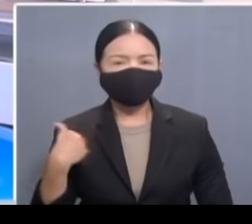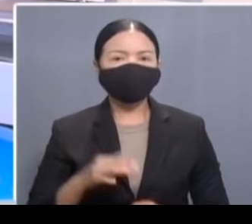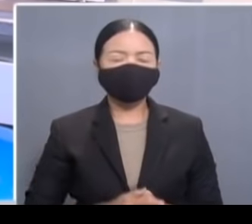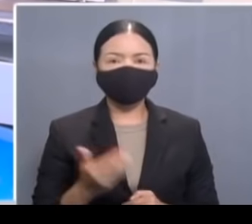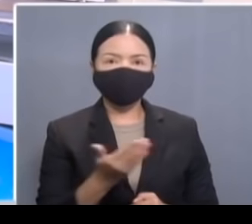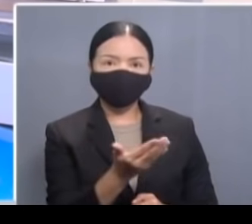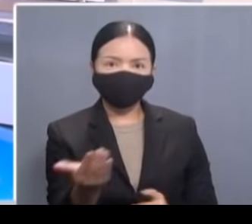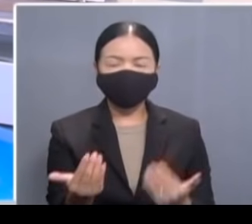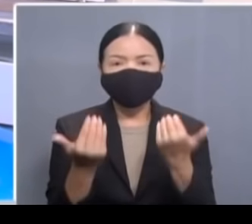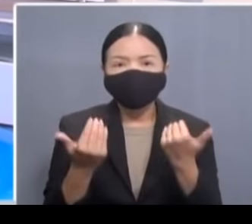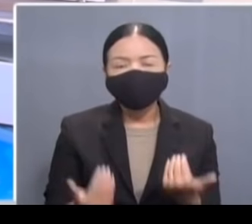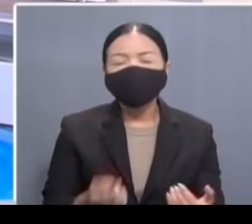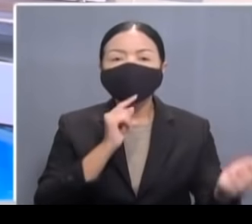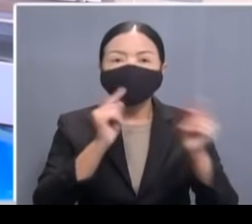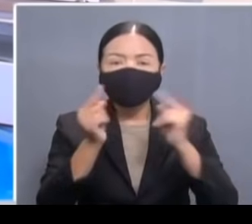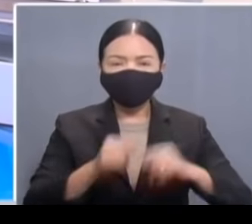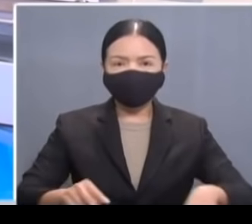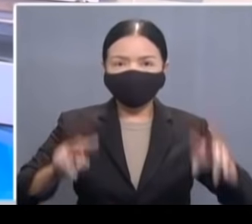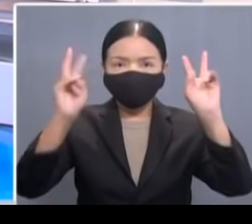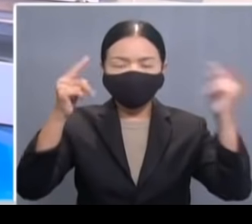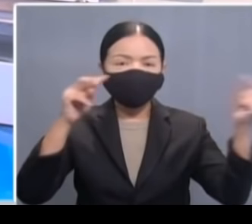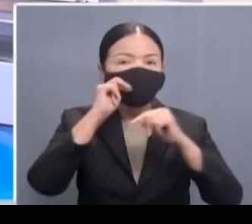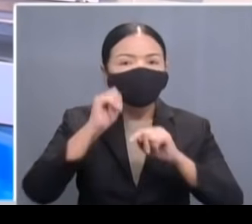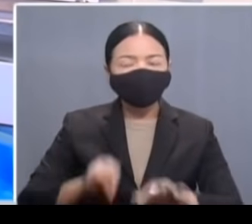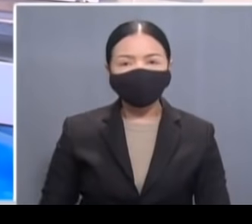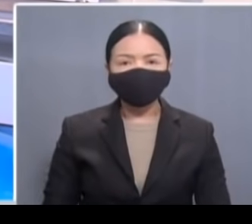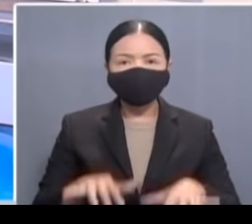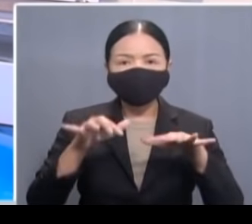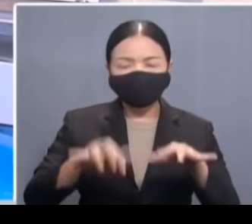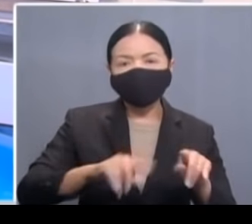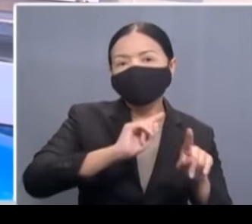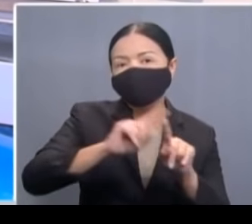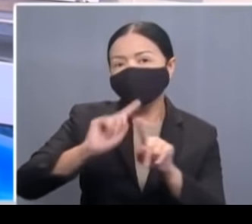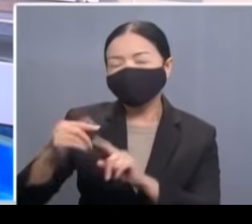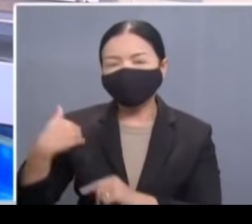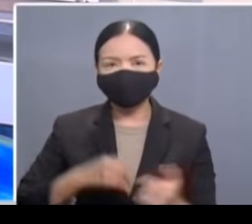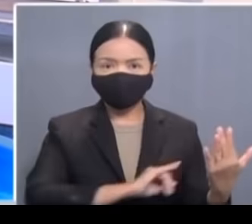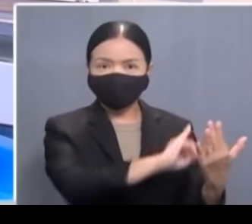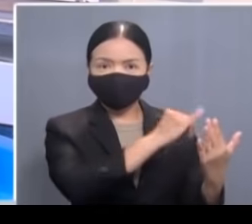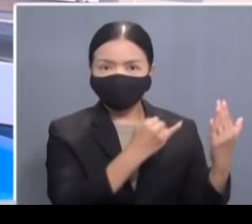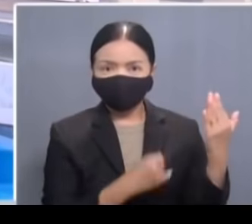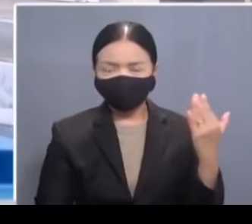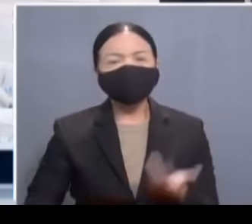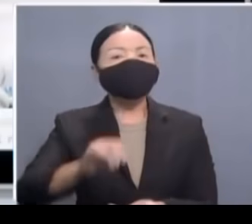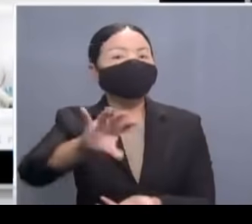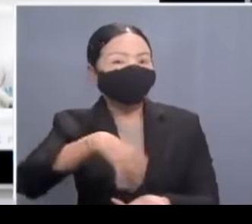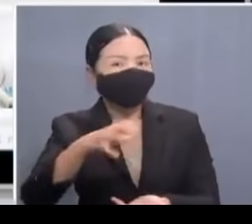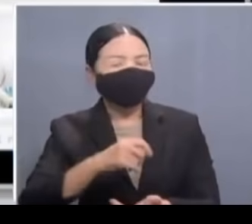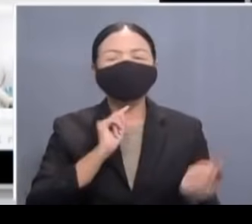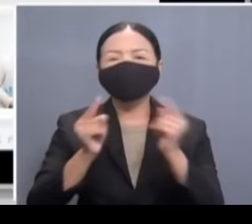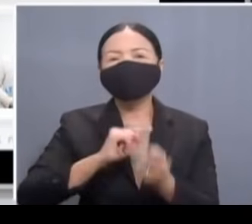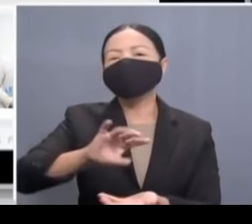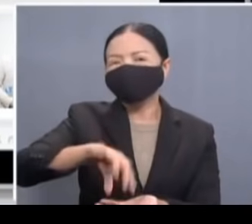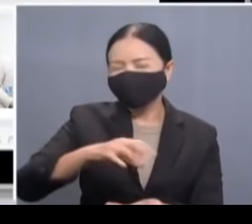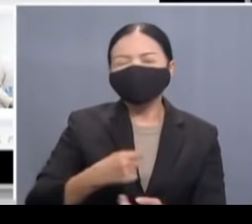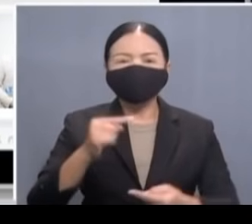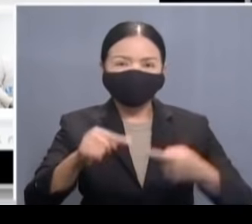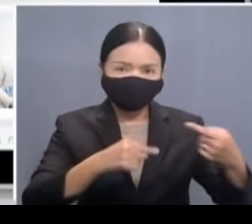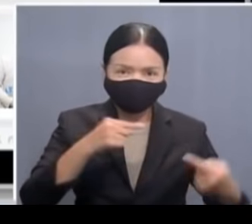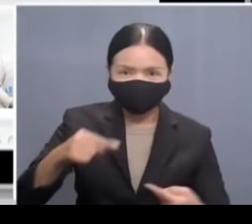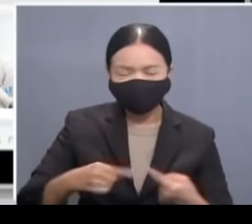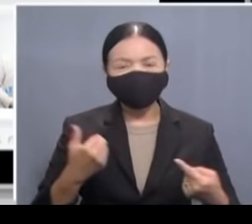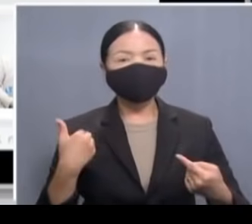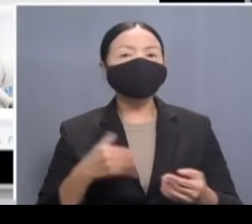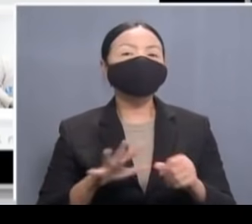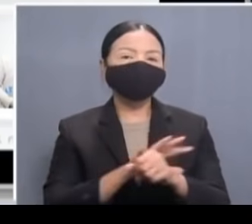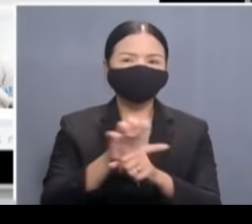เมื่อฉันชมวันนี้เราก็คุยกันเรื่องของสถานการณ์น้ำท่วมจากหลากหลายพื้นที่นะผู้ชมเราคุยข่าวกันต้องมาสื่อสารกันเข้ามาได้นะคะเรื่องของน้ำ